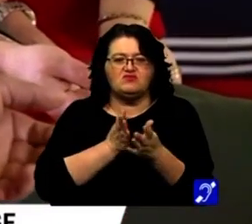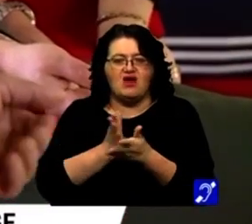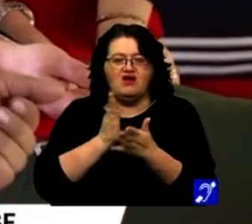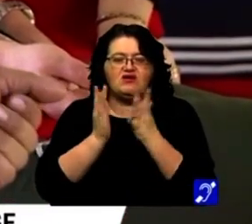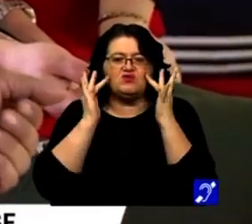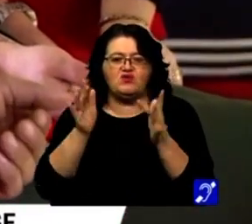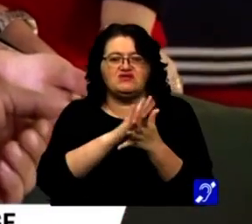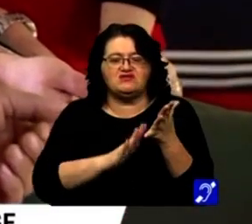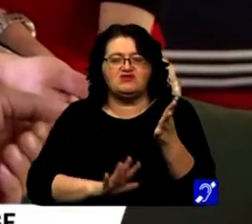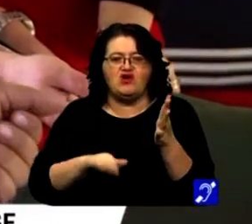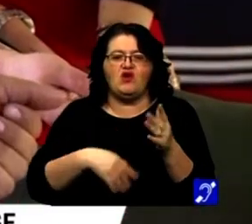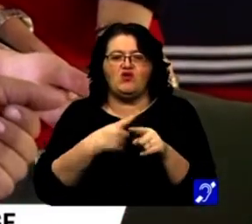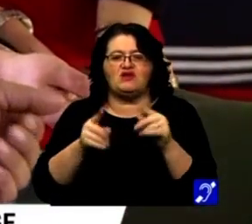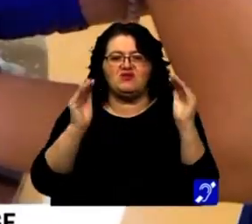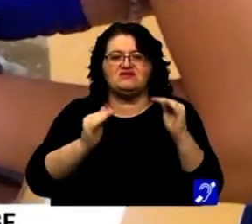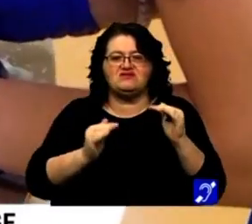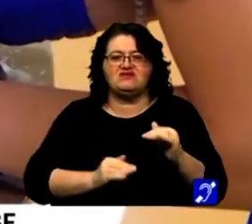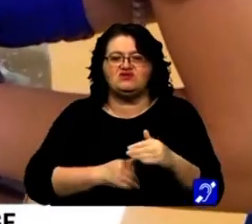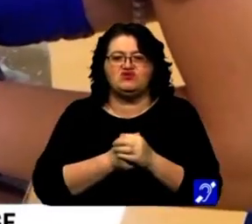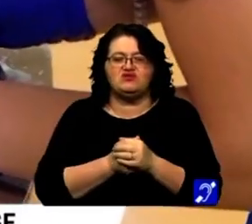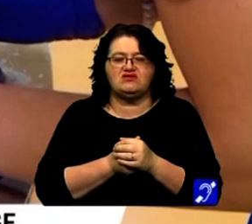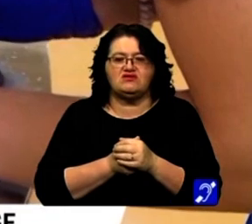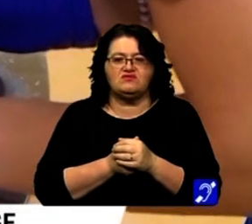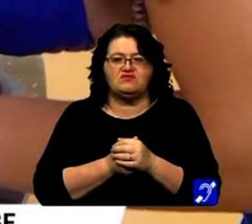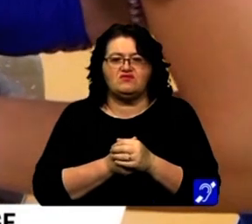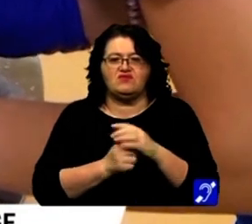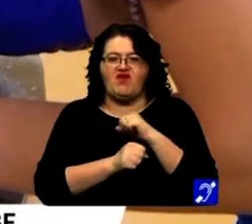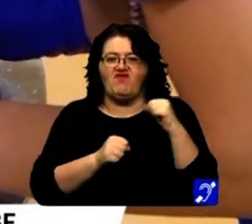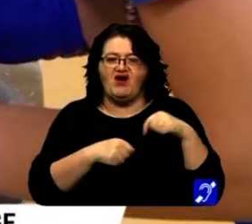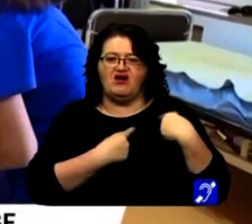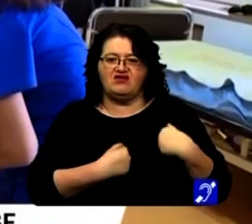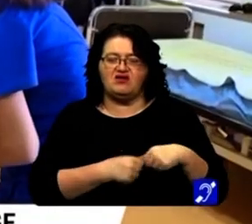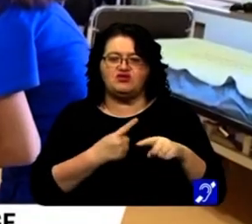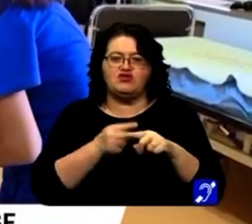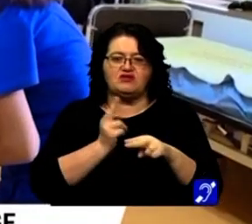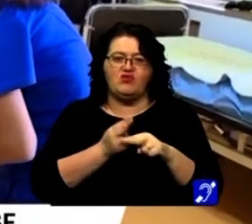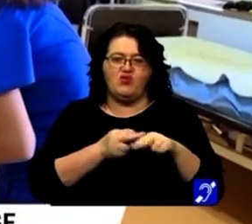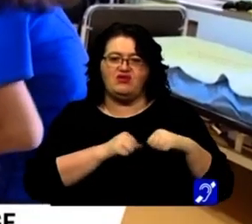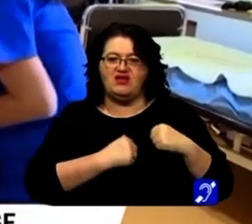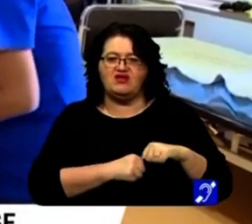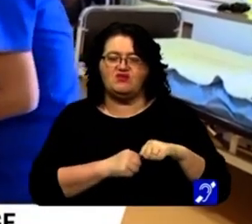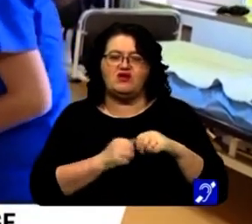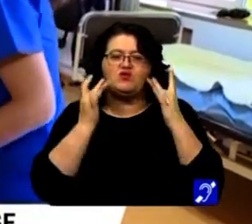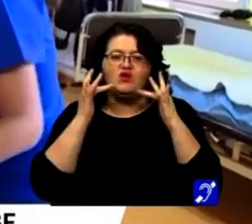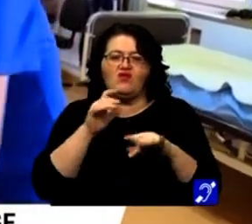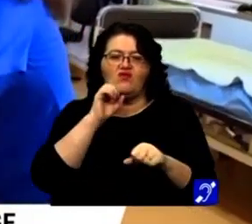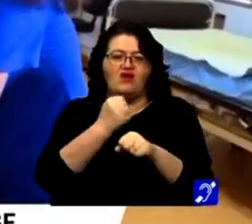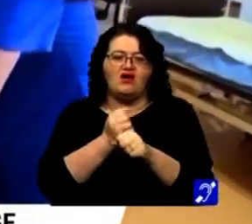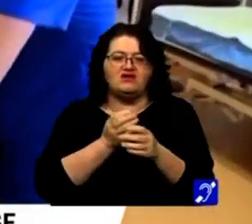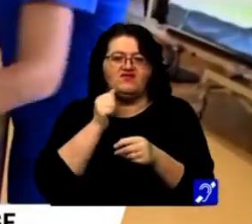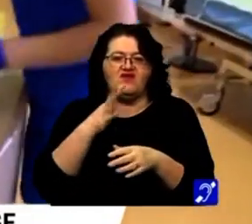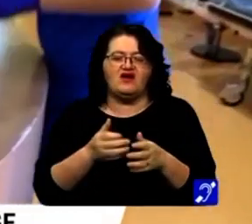au o rată mult mai scăzută de infarct miocardic și de boli cardiovasculare. Donatorii